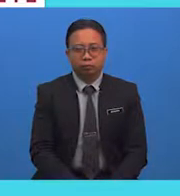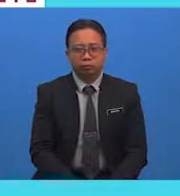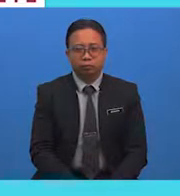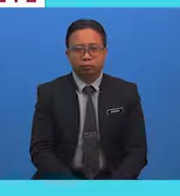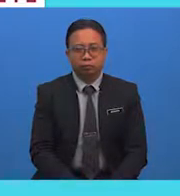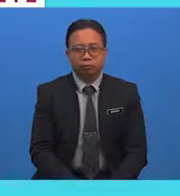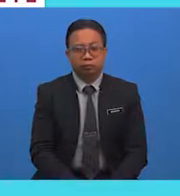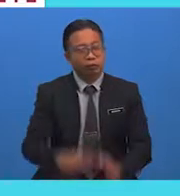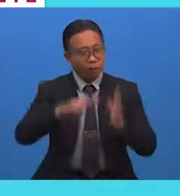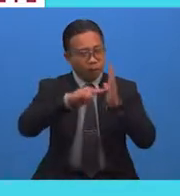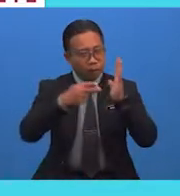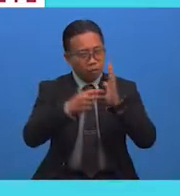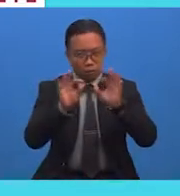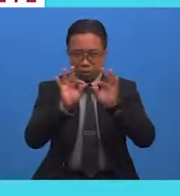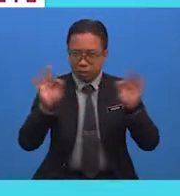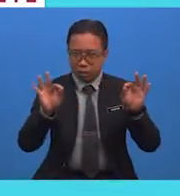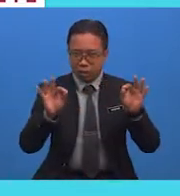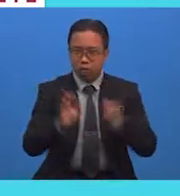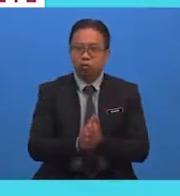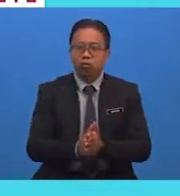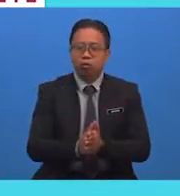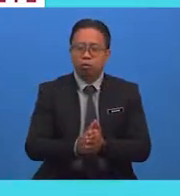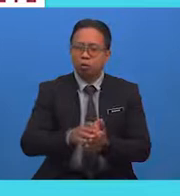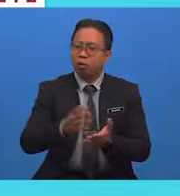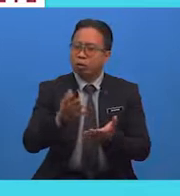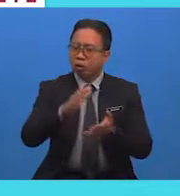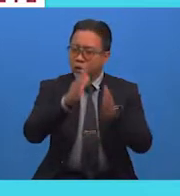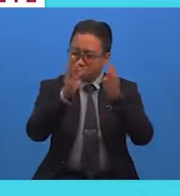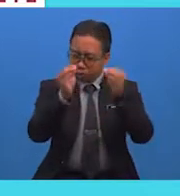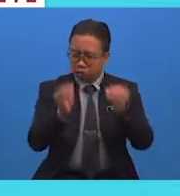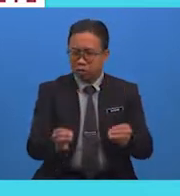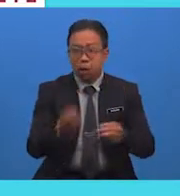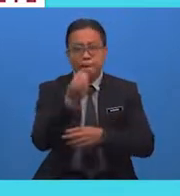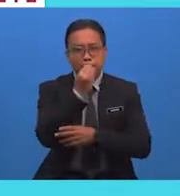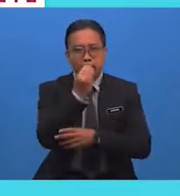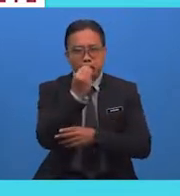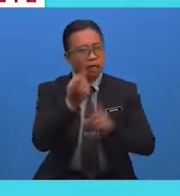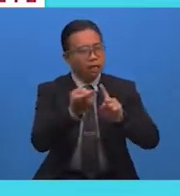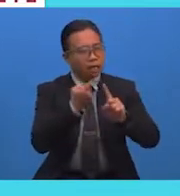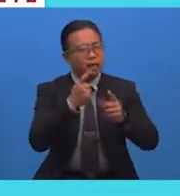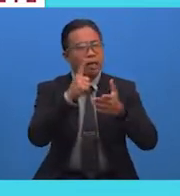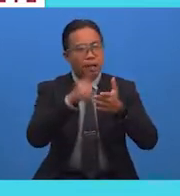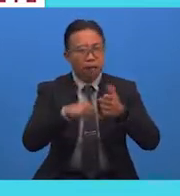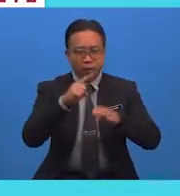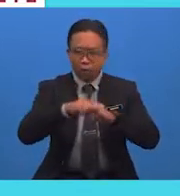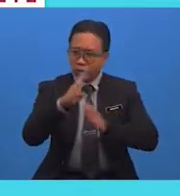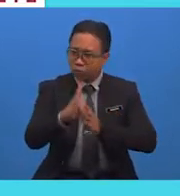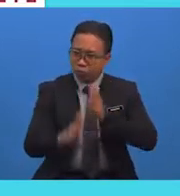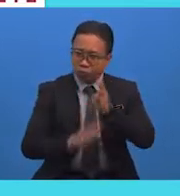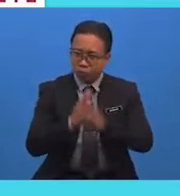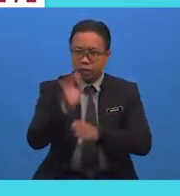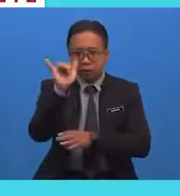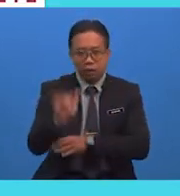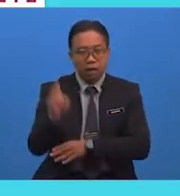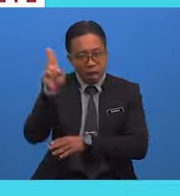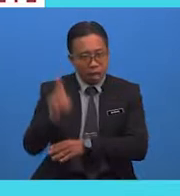Azim. Maksudnya, wahai sekalian manusia, makanlah dari apa yang ada di bumi yang halal lagi